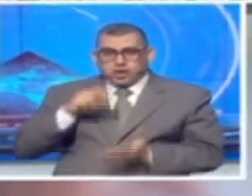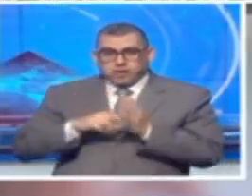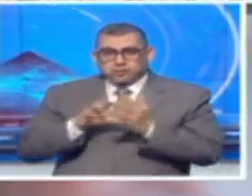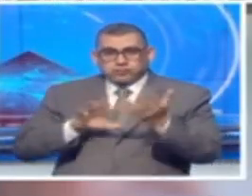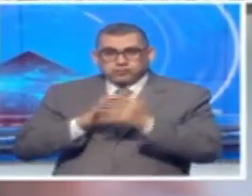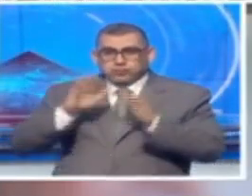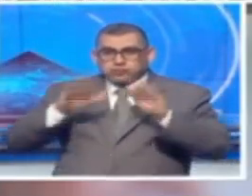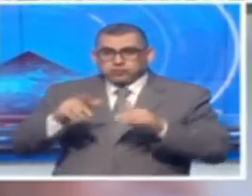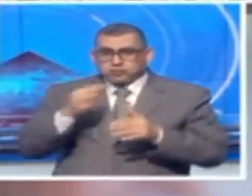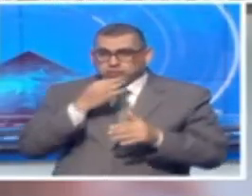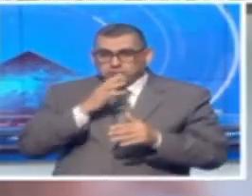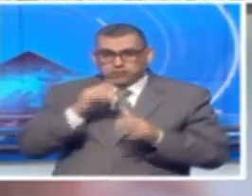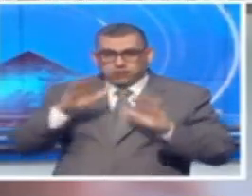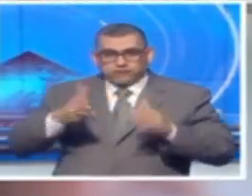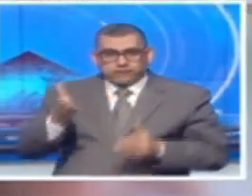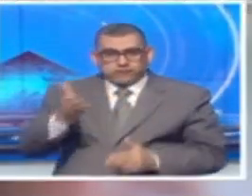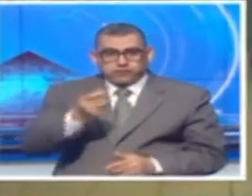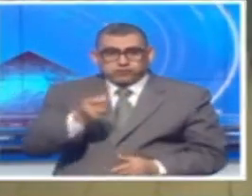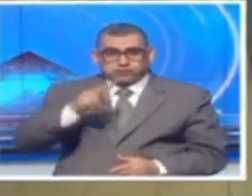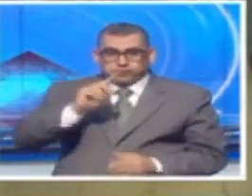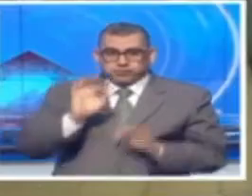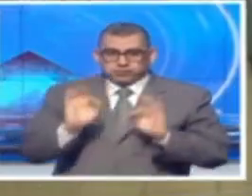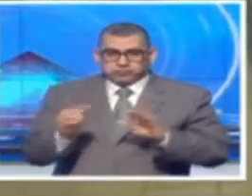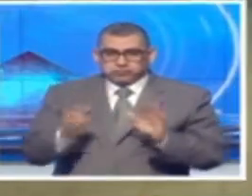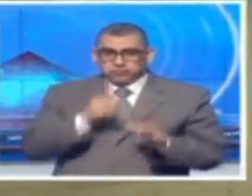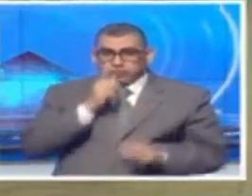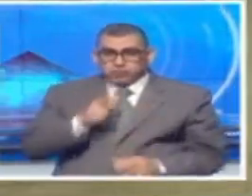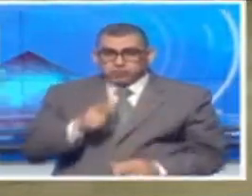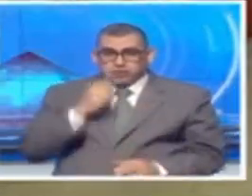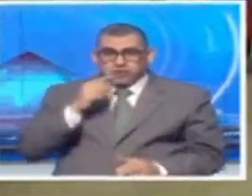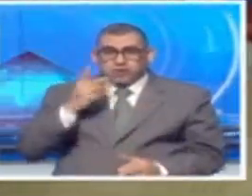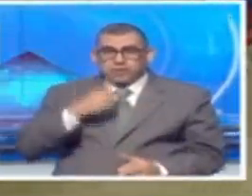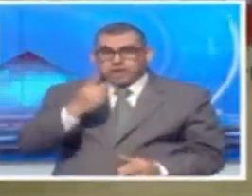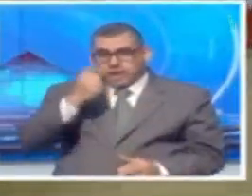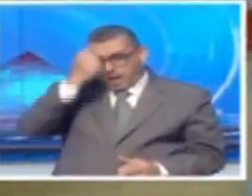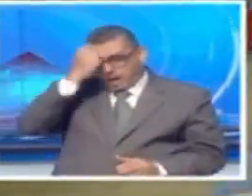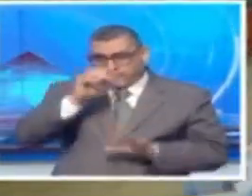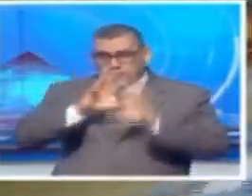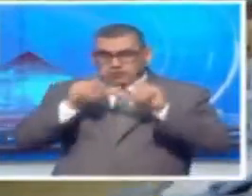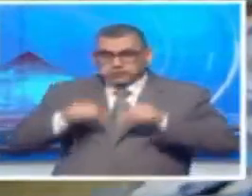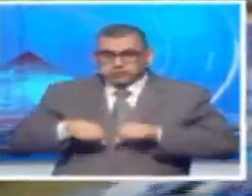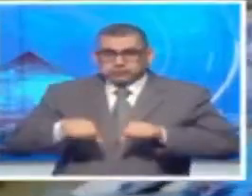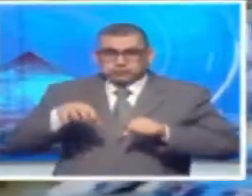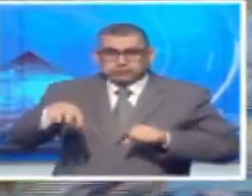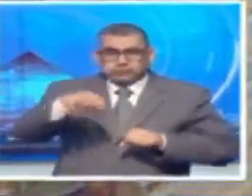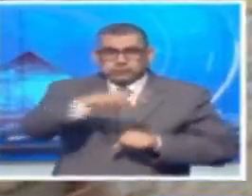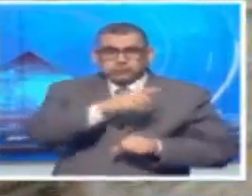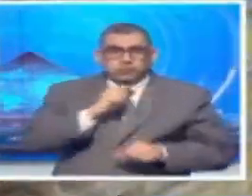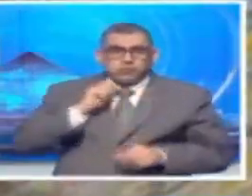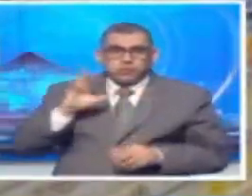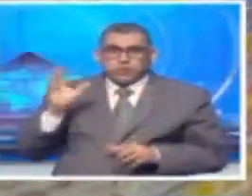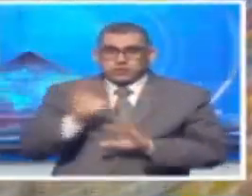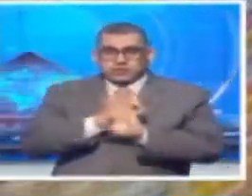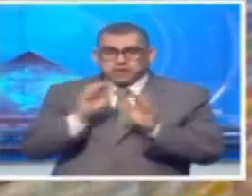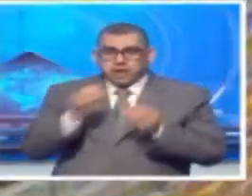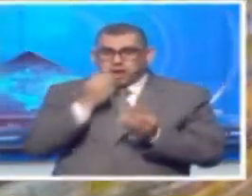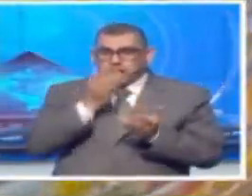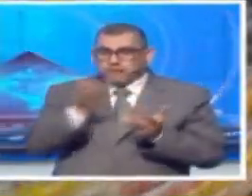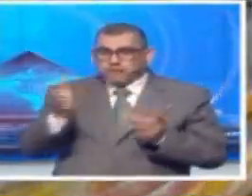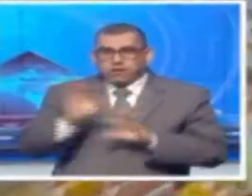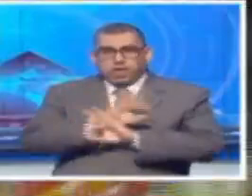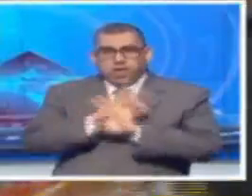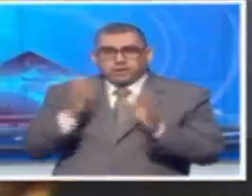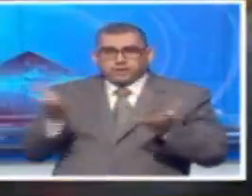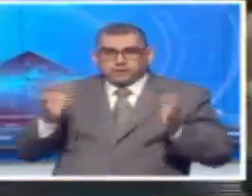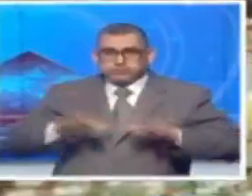اي نواقص ولا اي زيادات في الاسعار. في قرابه 1000 فرع لكبرى السلاسل التجاريه على مستوى الجمهوريه تتوفر السلع بكميات